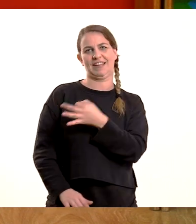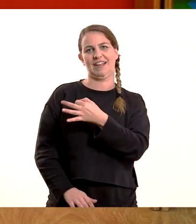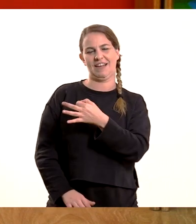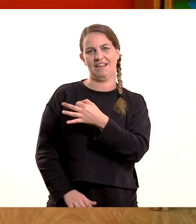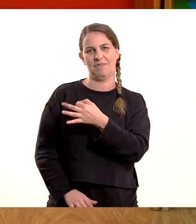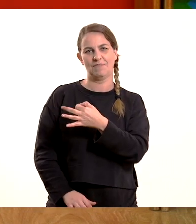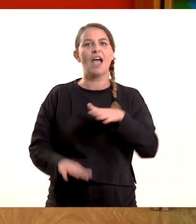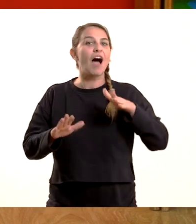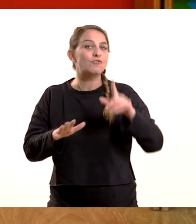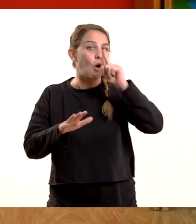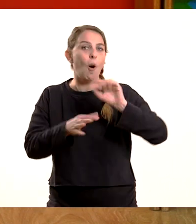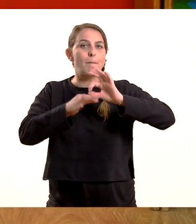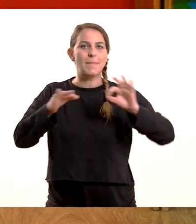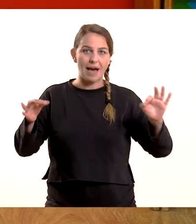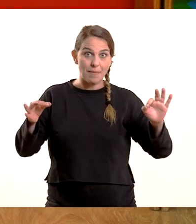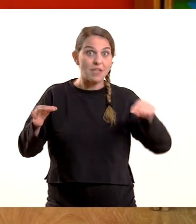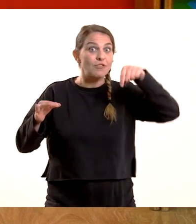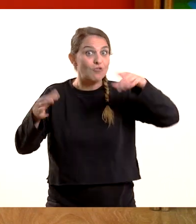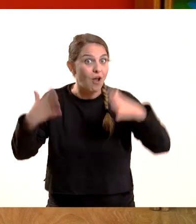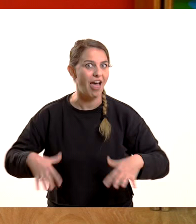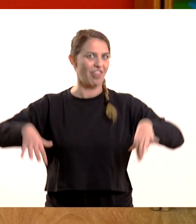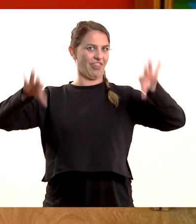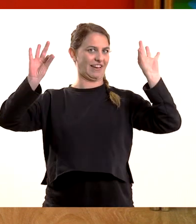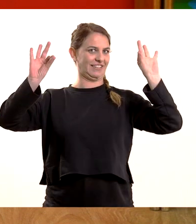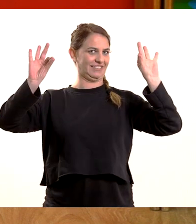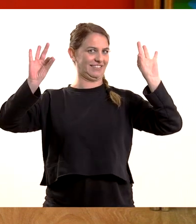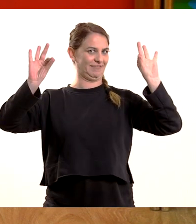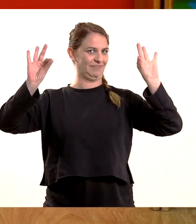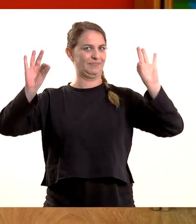Κάπως έτσι η ιστορία μας ξεκινά.